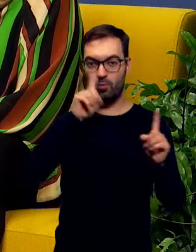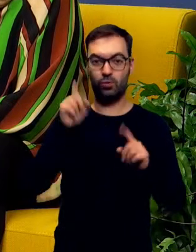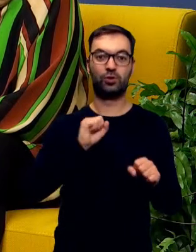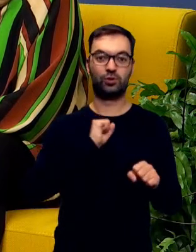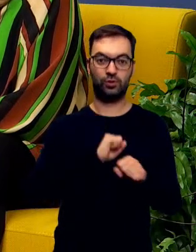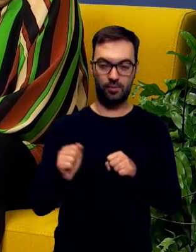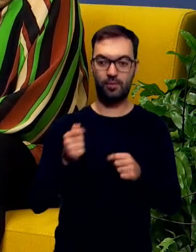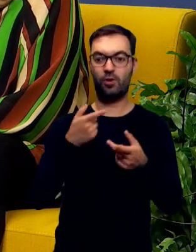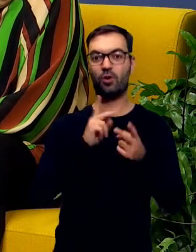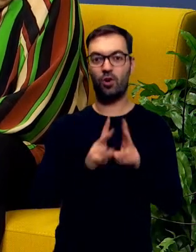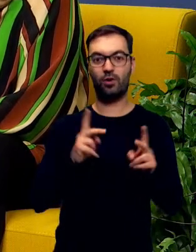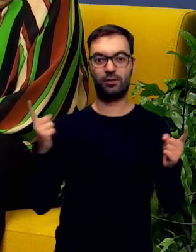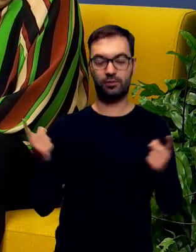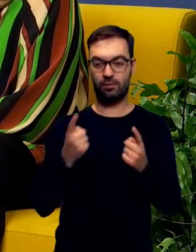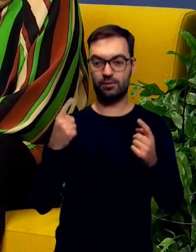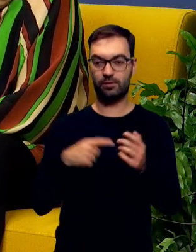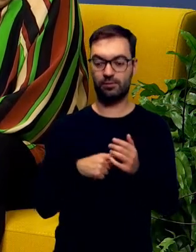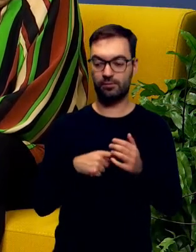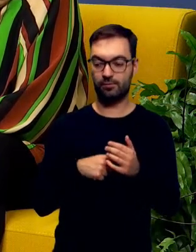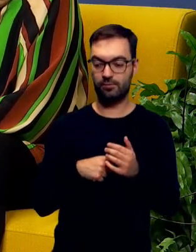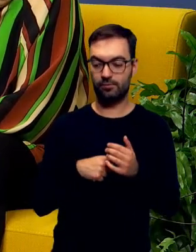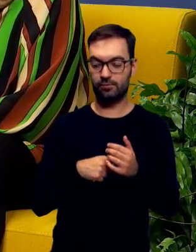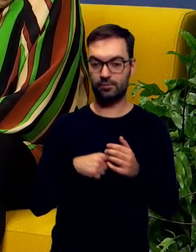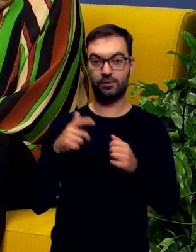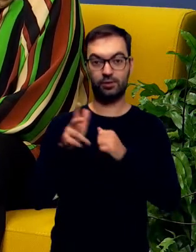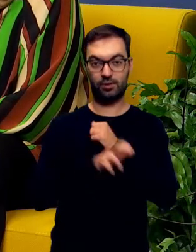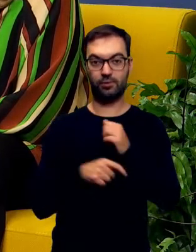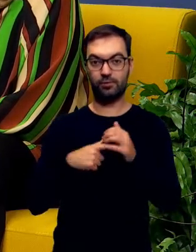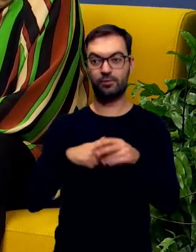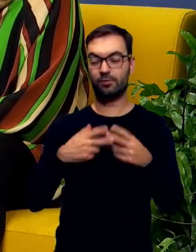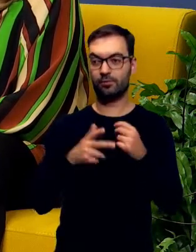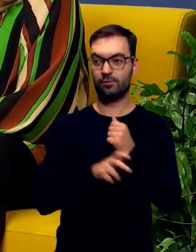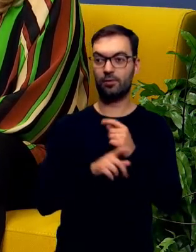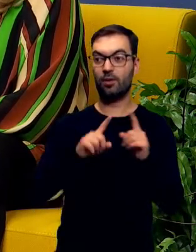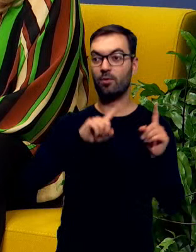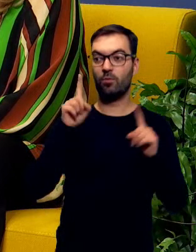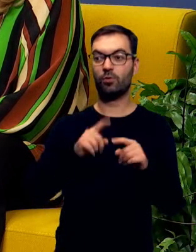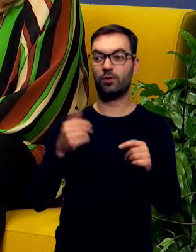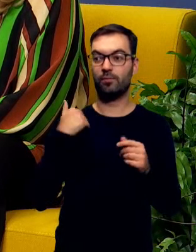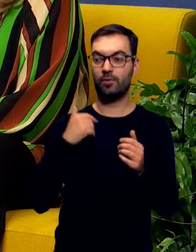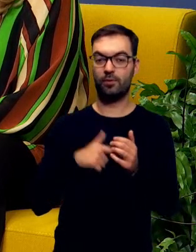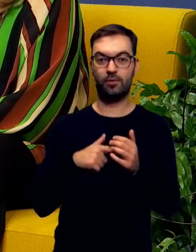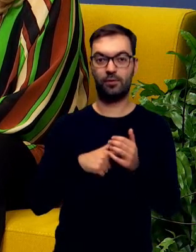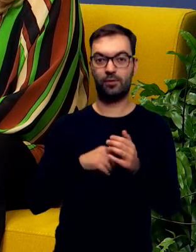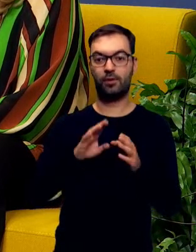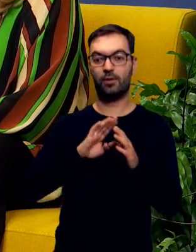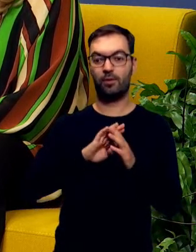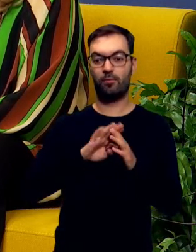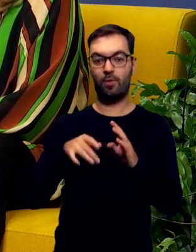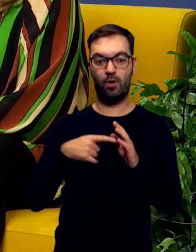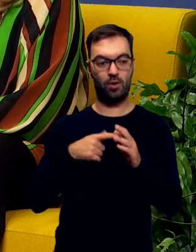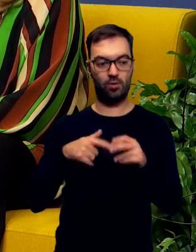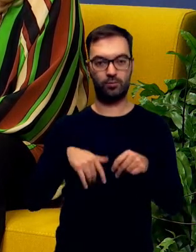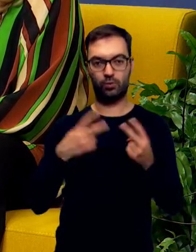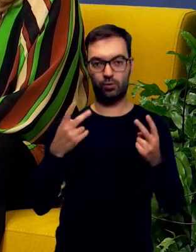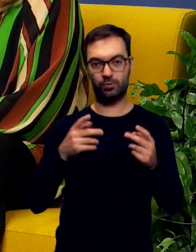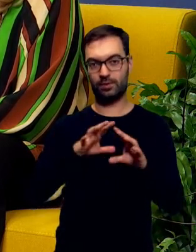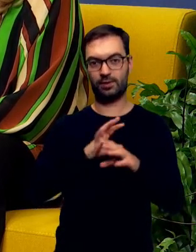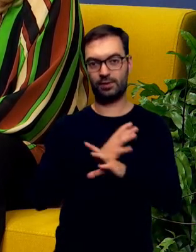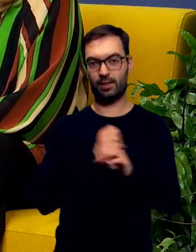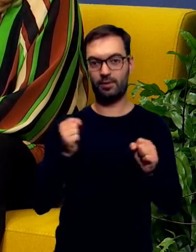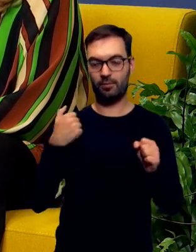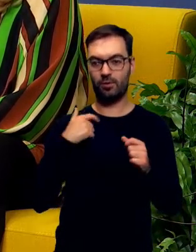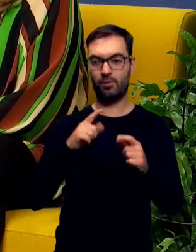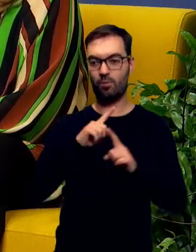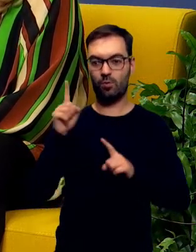W konkretnych okolicznościach tegoż sierpnia, bo burze występowały po tym dramatycznym dniu.